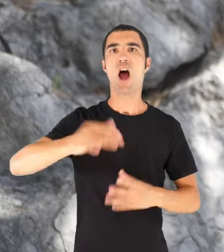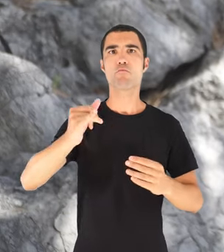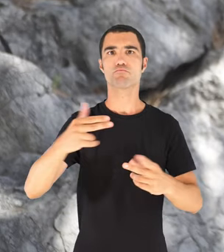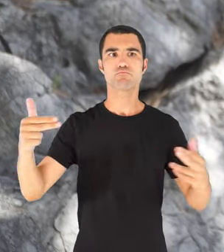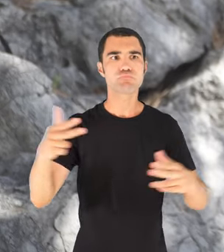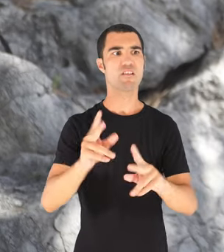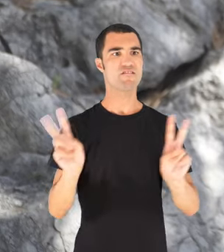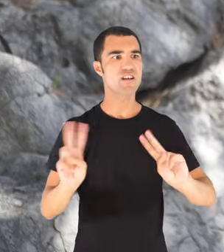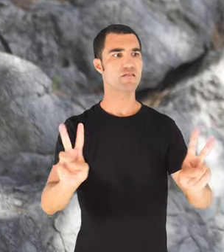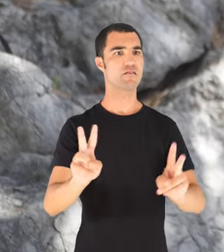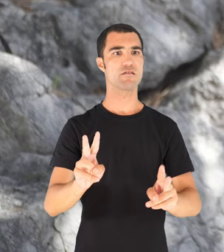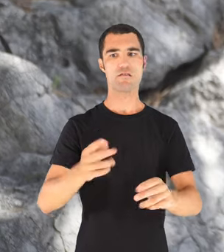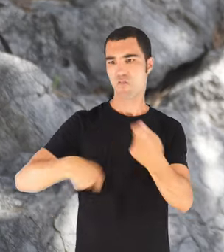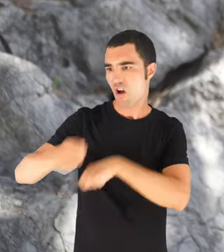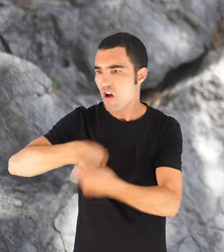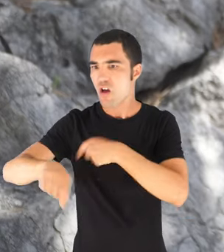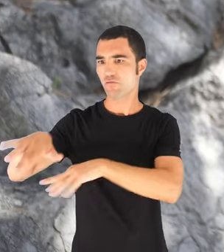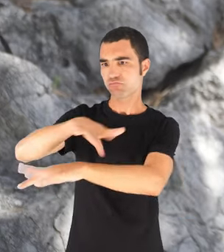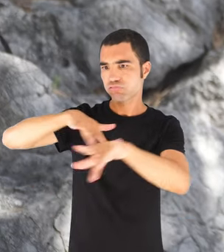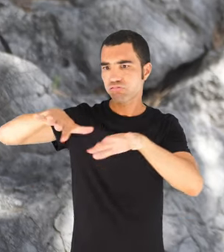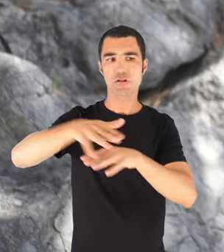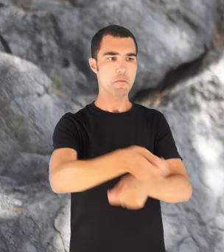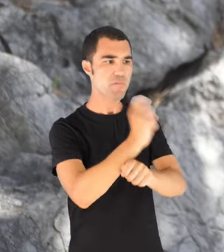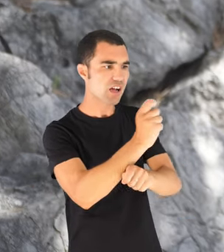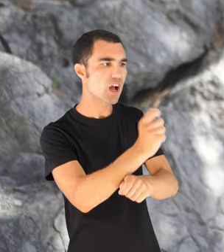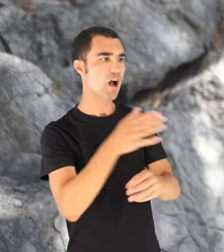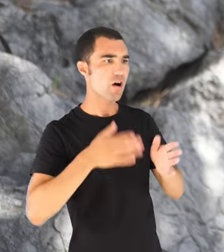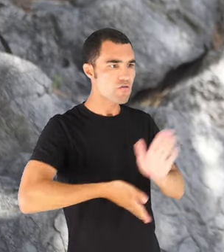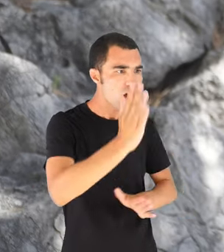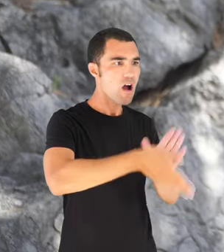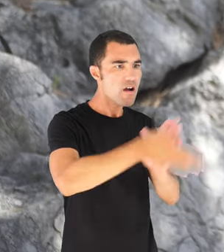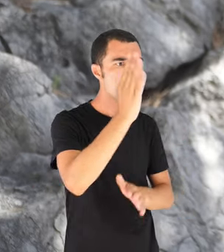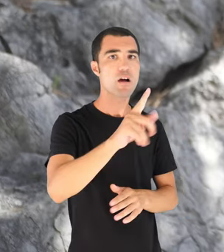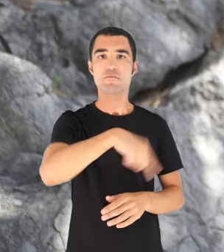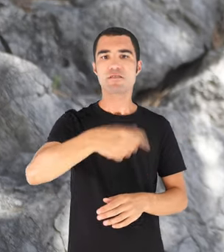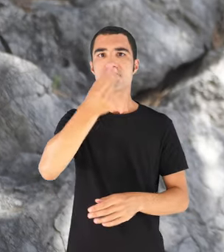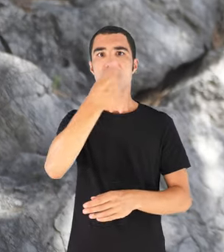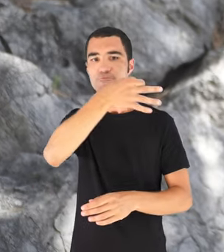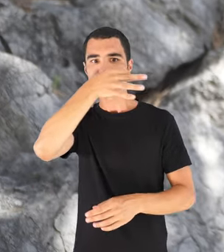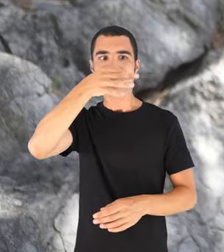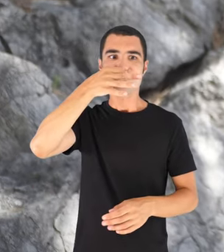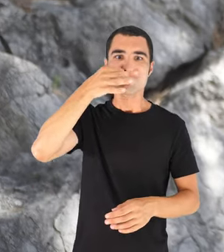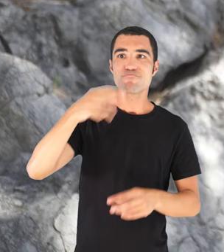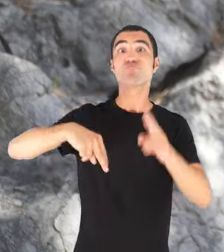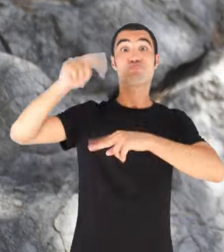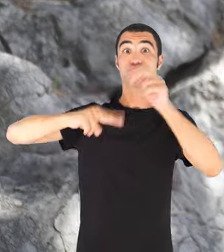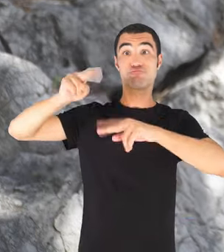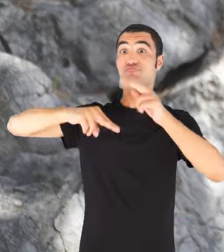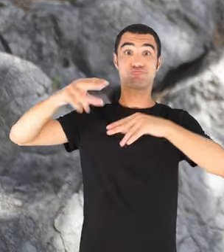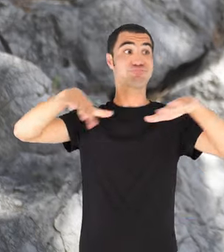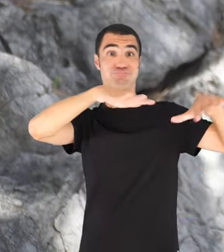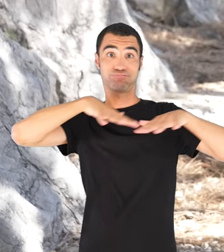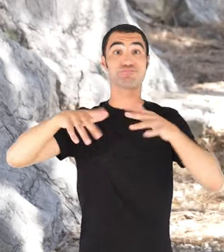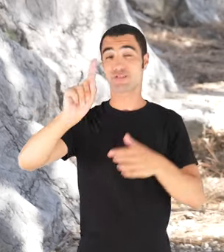vida, tant sigui de mercat, tant sigui de pesca, tant sigui d'especulatiu també, en tema de la